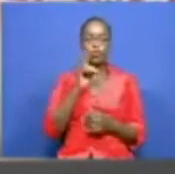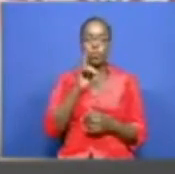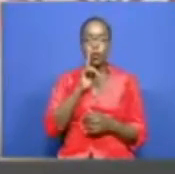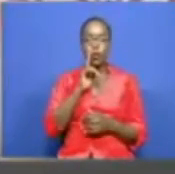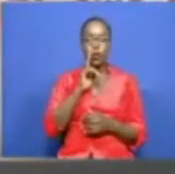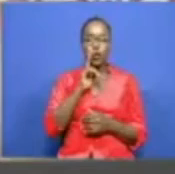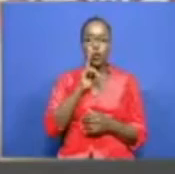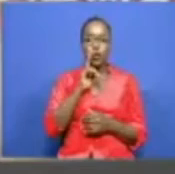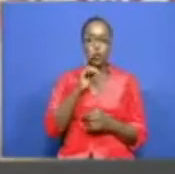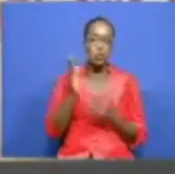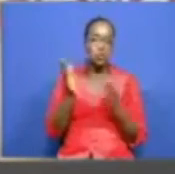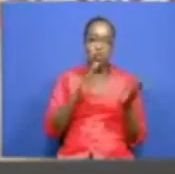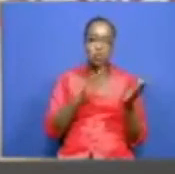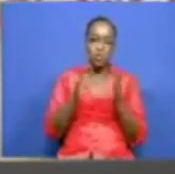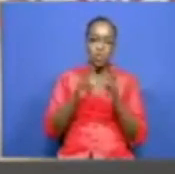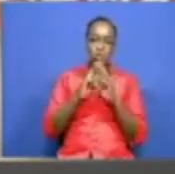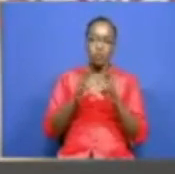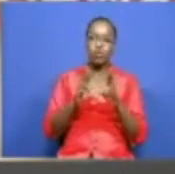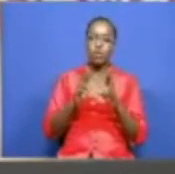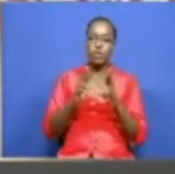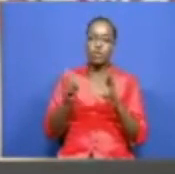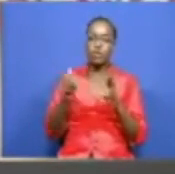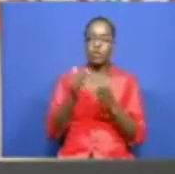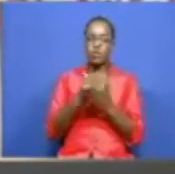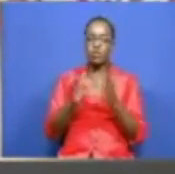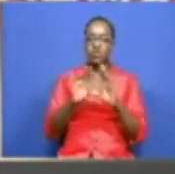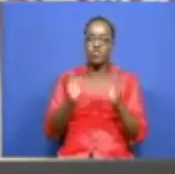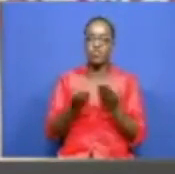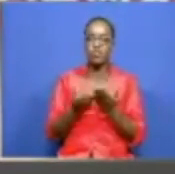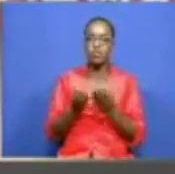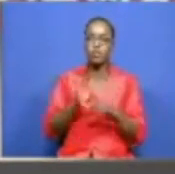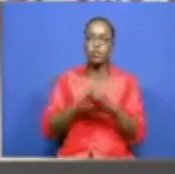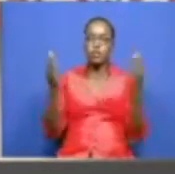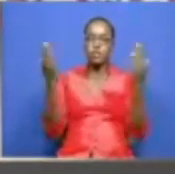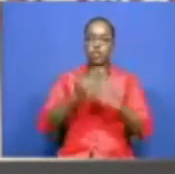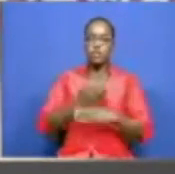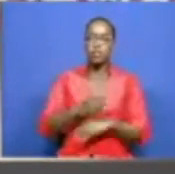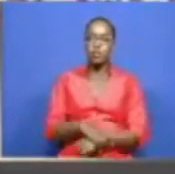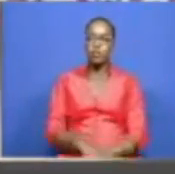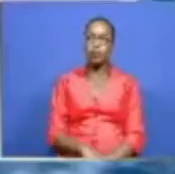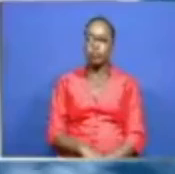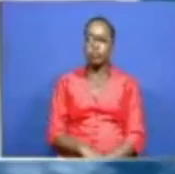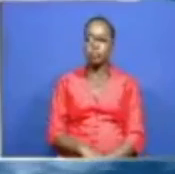na kuacha na utabiri wa hali ya hewa katika maeneo mengine duniani. Uwe na usiku mtulivu.